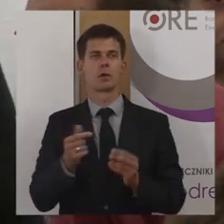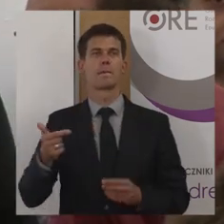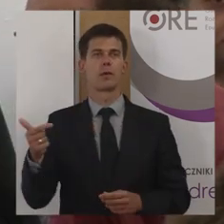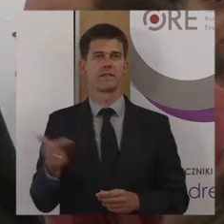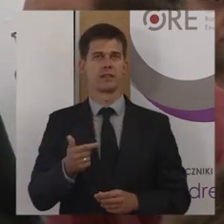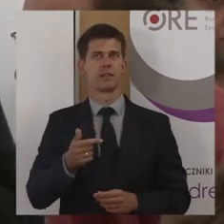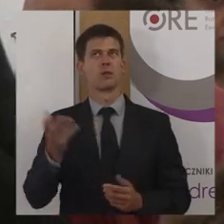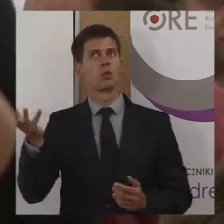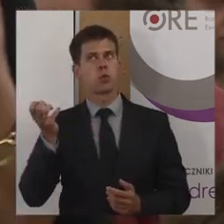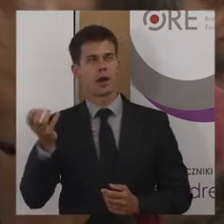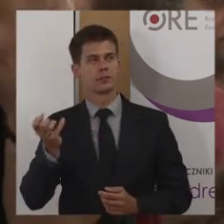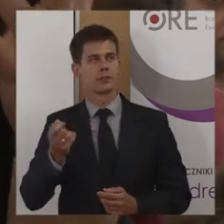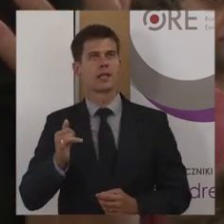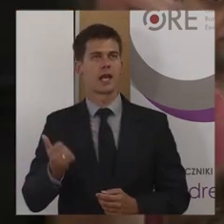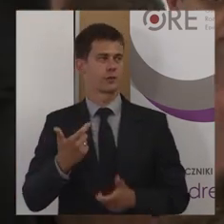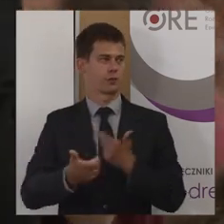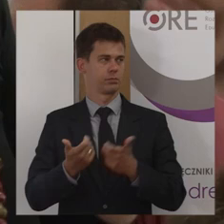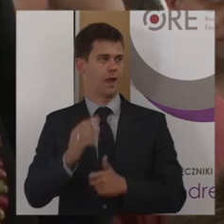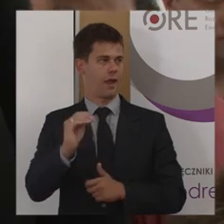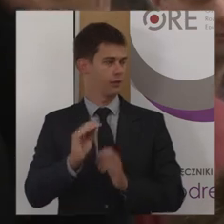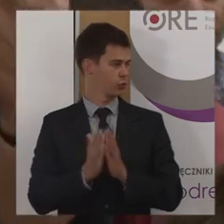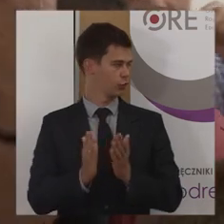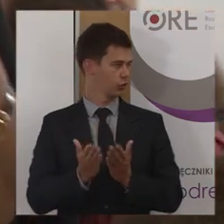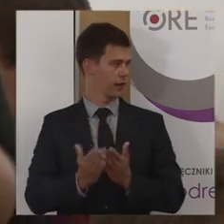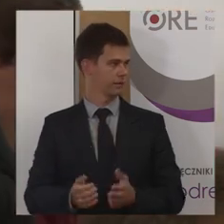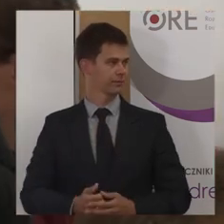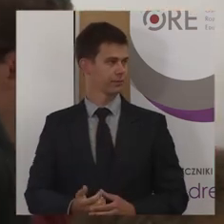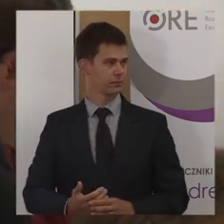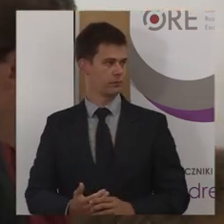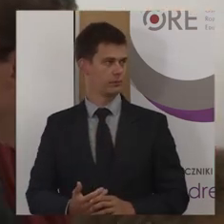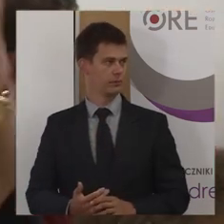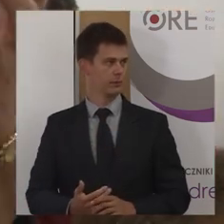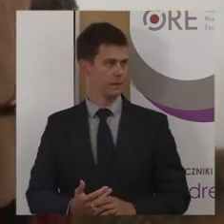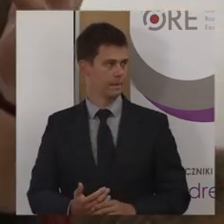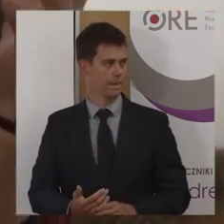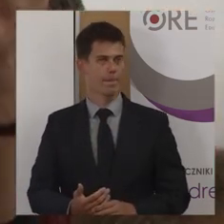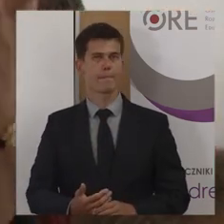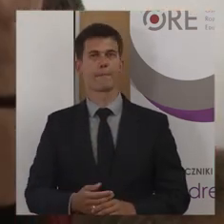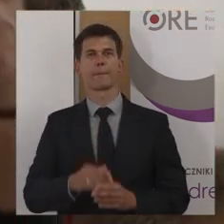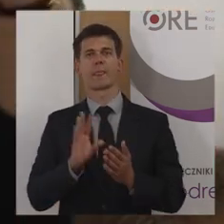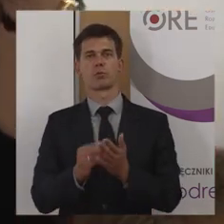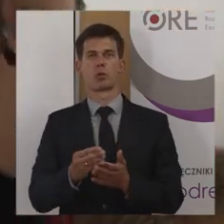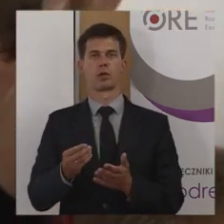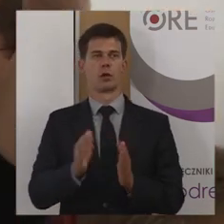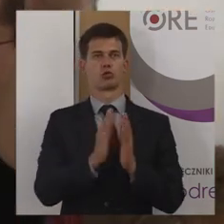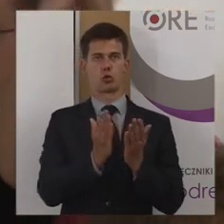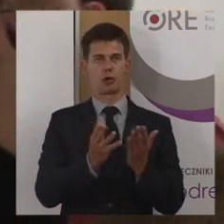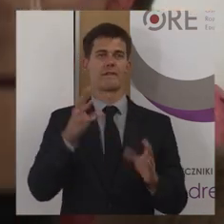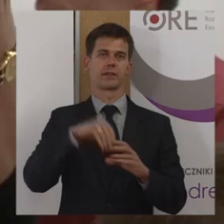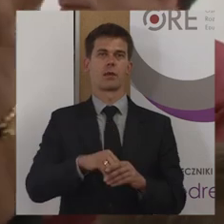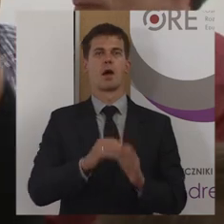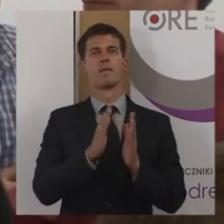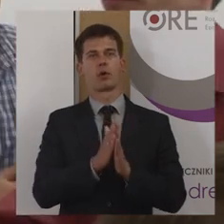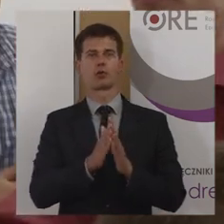to słyszeć i oni powinni na przykład wiedzieć, że nie tworzyć podręcznika, w którym będzie policz 5